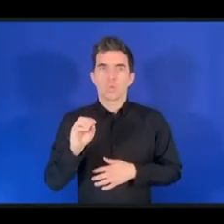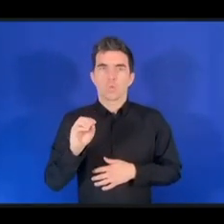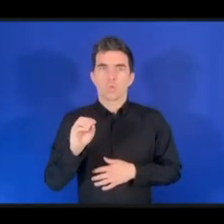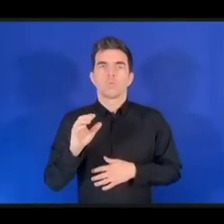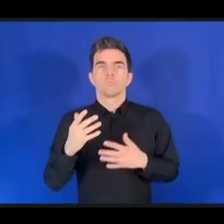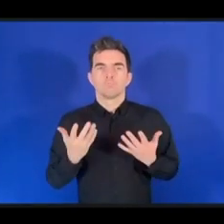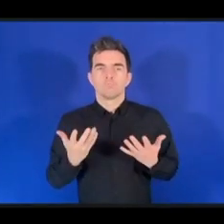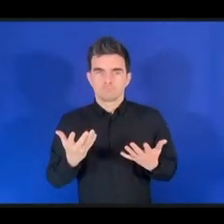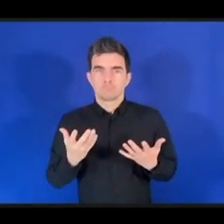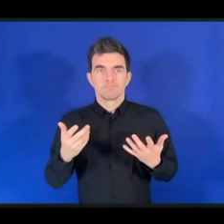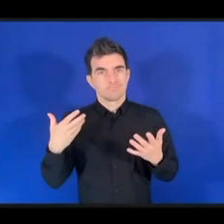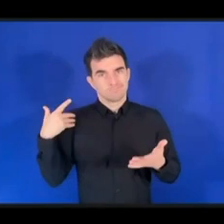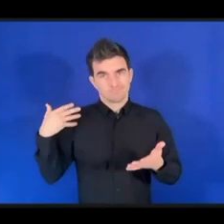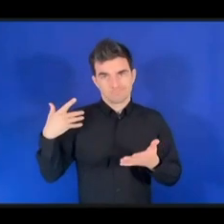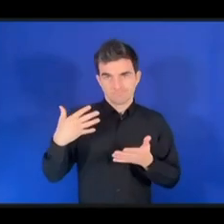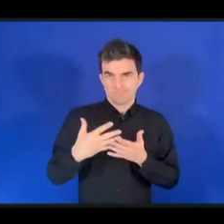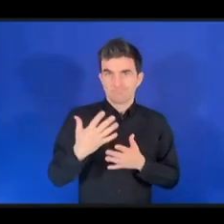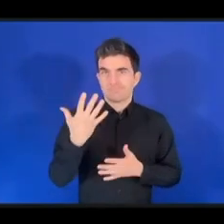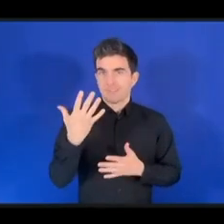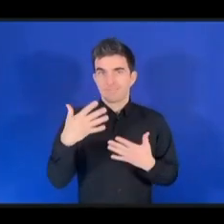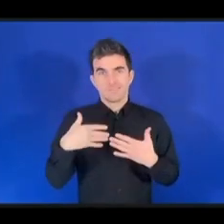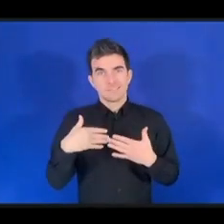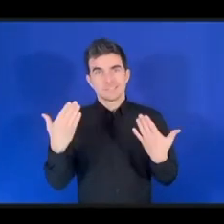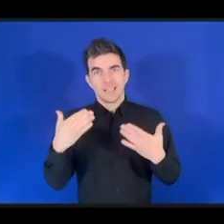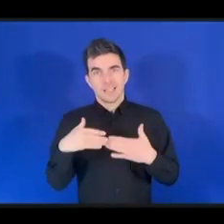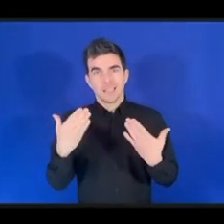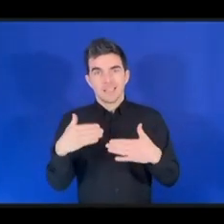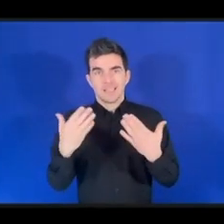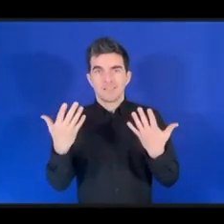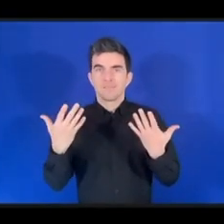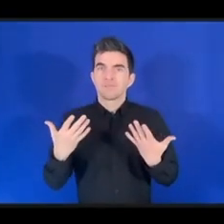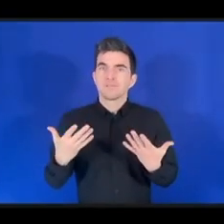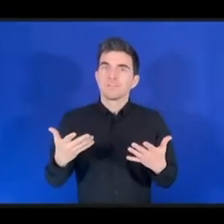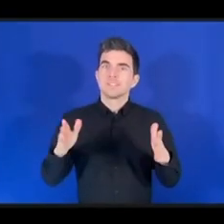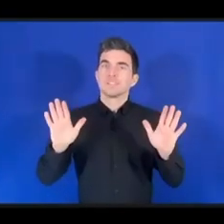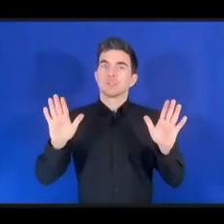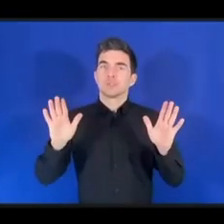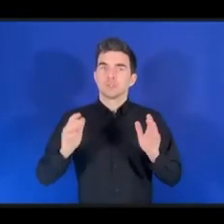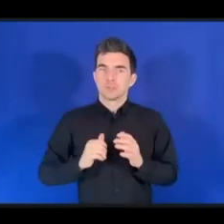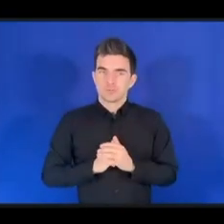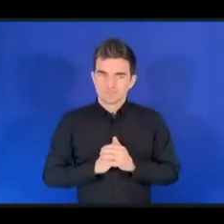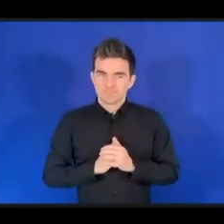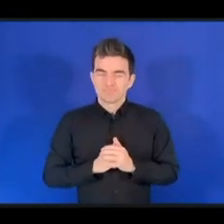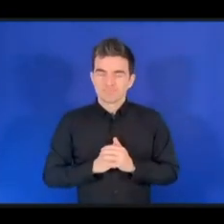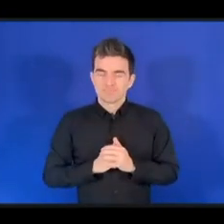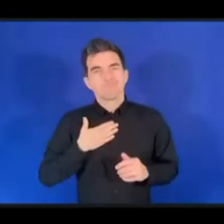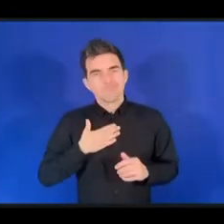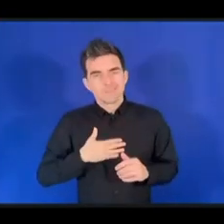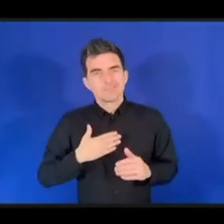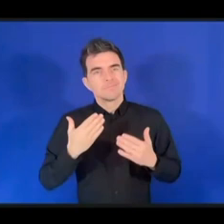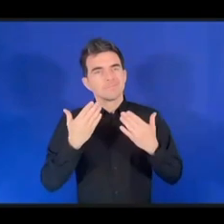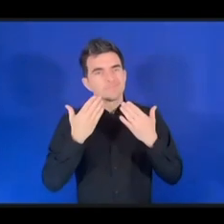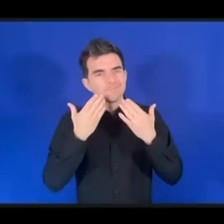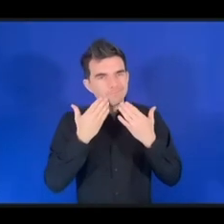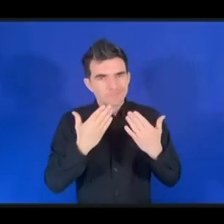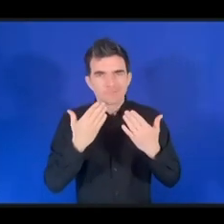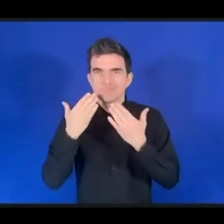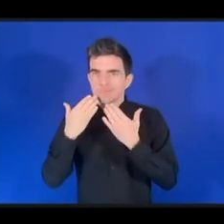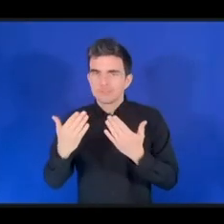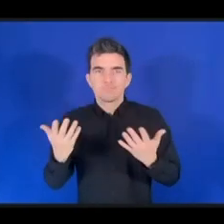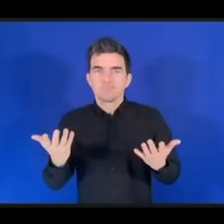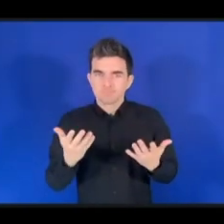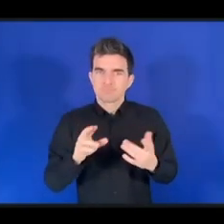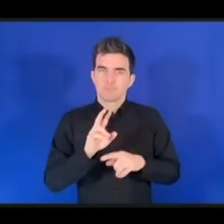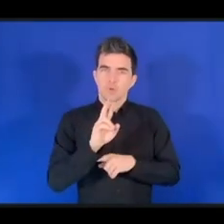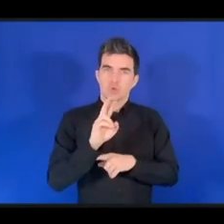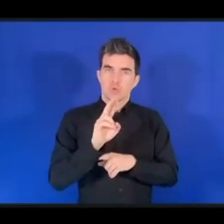ايام اود ان اعرب عن شكري للامم المتحده اضافه الى